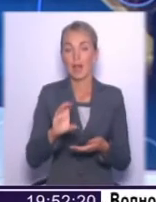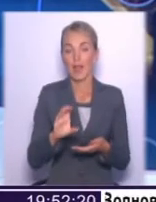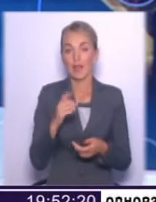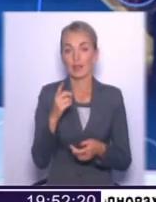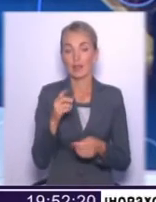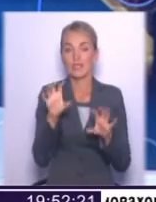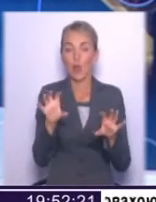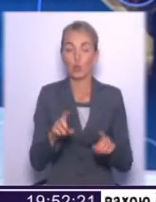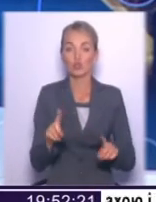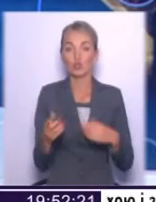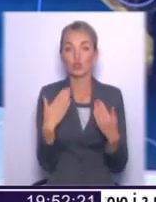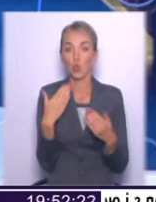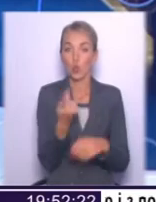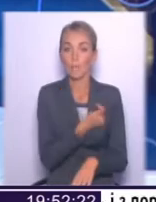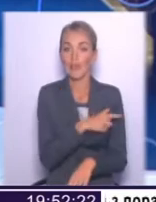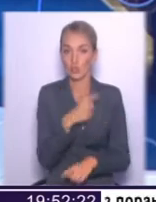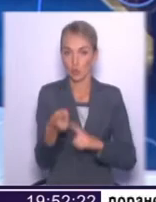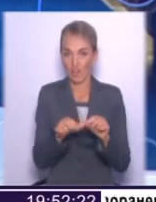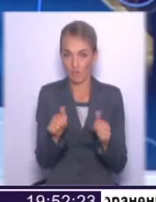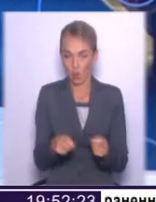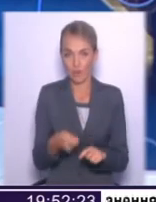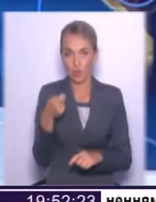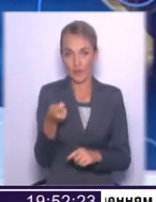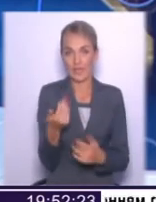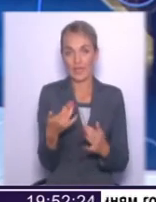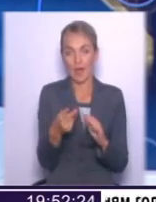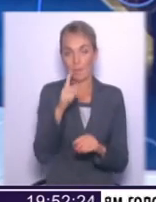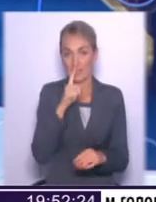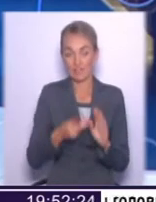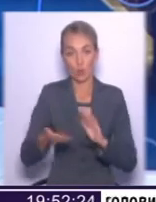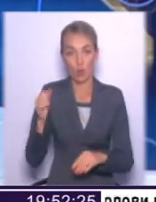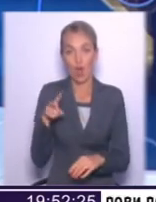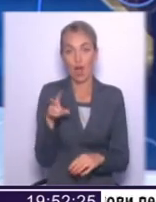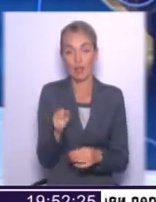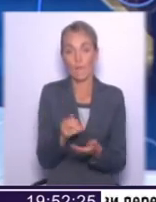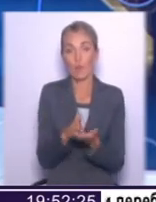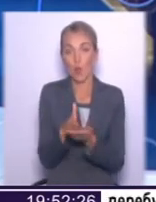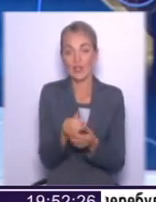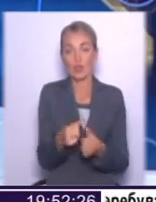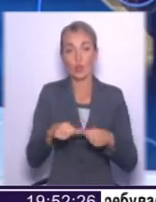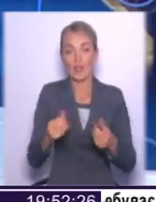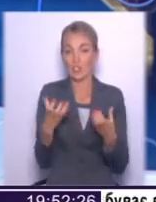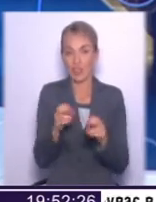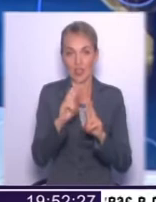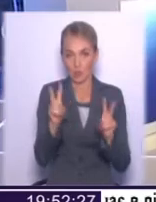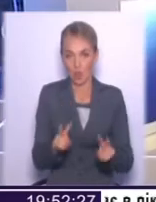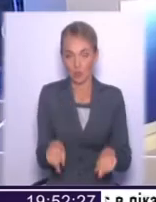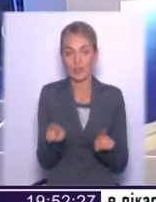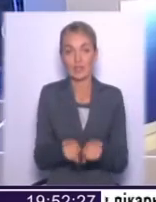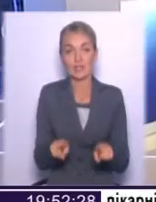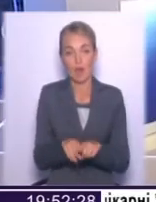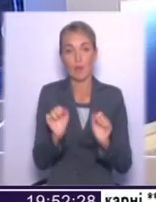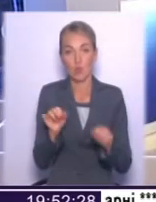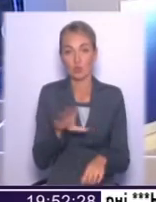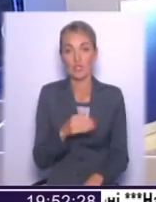пакет законів щодо медичної реформи, поданих ще кілька місяців тому, але профільний комітет навіть і не розглянув ще. Те саме може бути і з